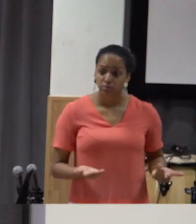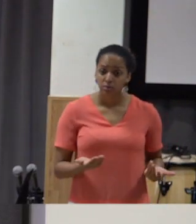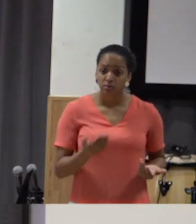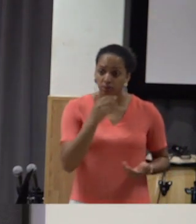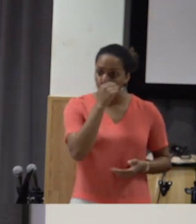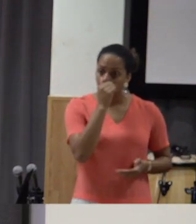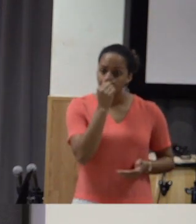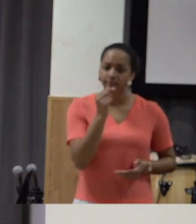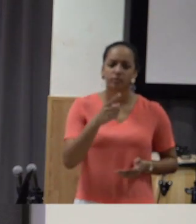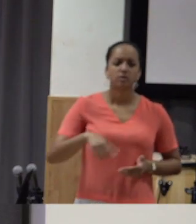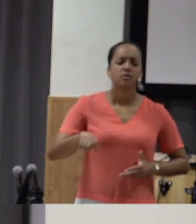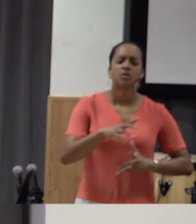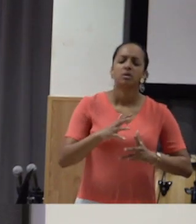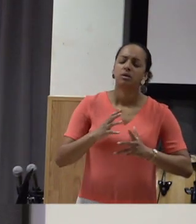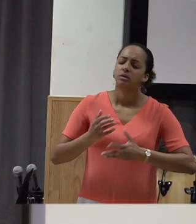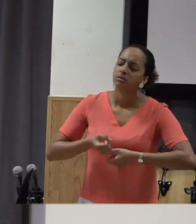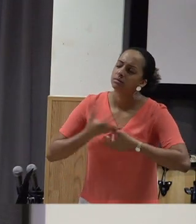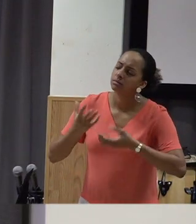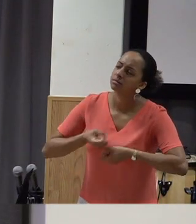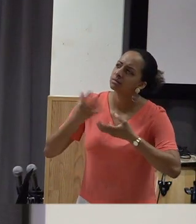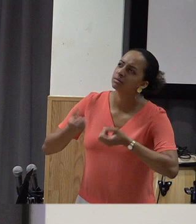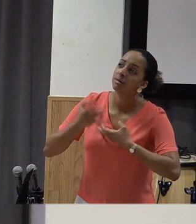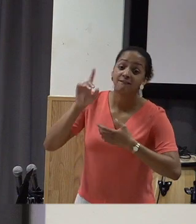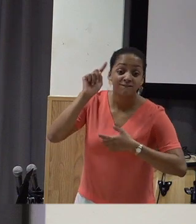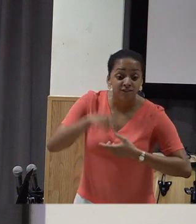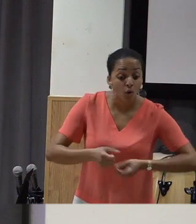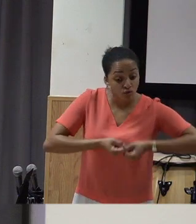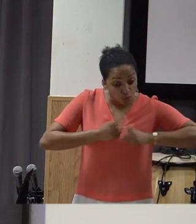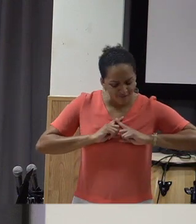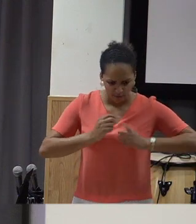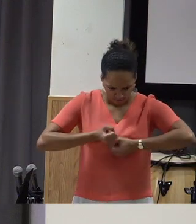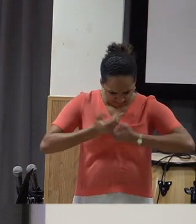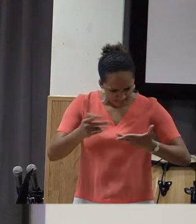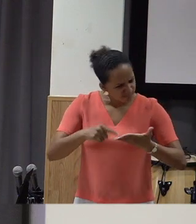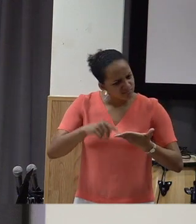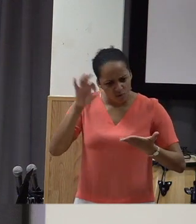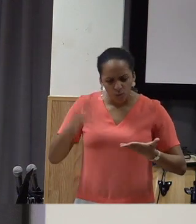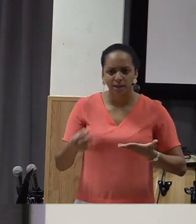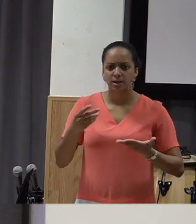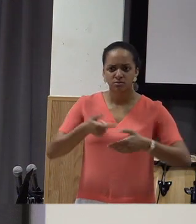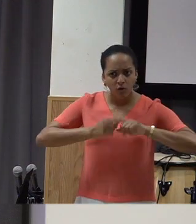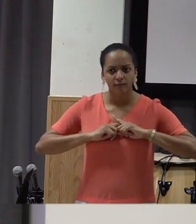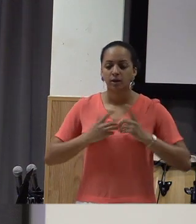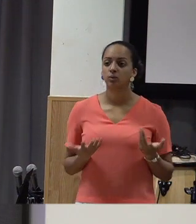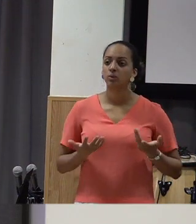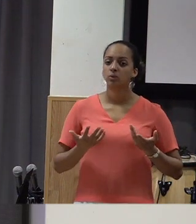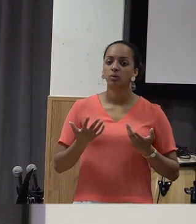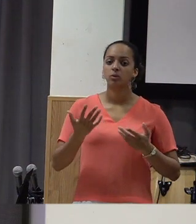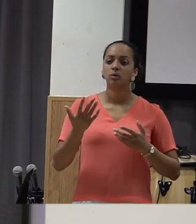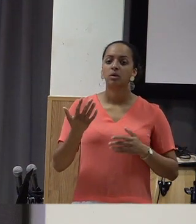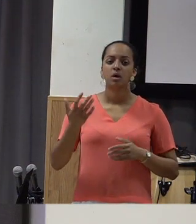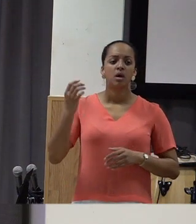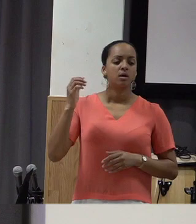t'adresses au Créateur de toutes choses, bien-aimé, sois convaincu. Sois convaincu. Et Romains chapitre 14, verset